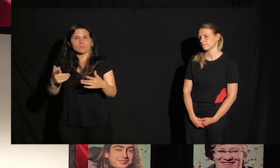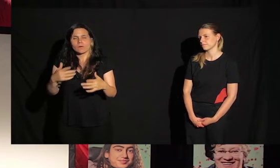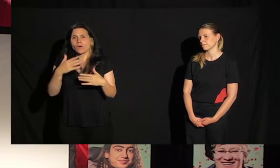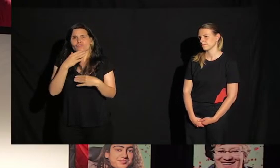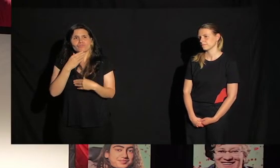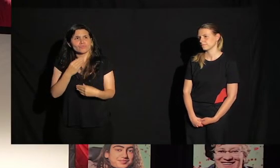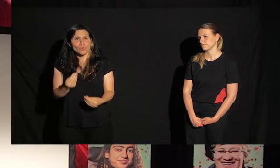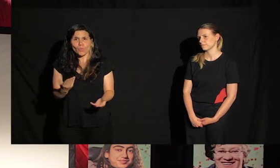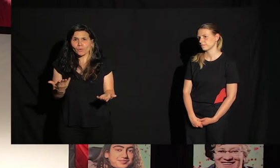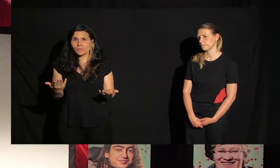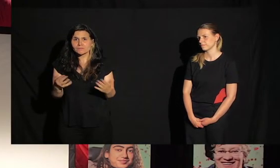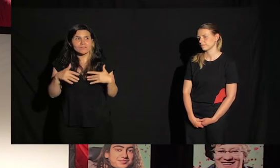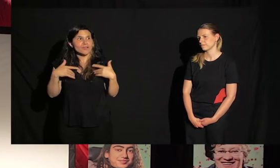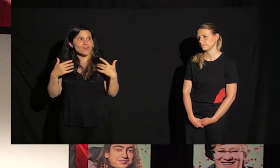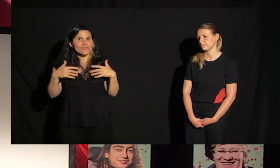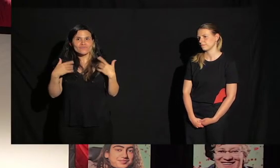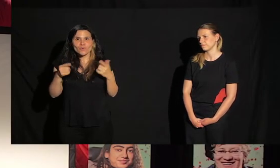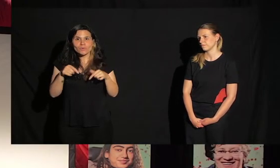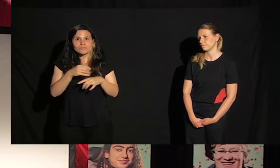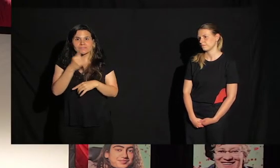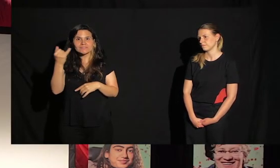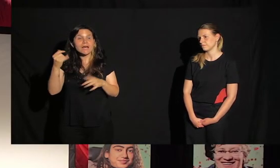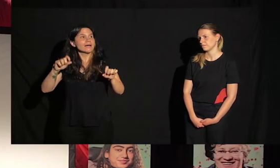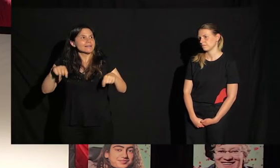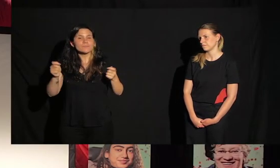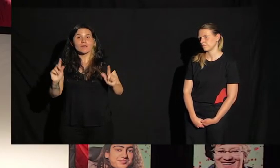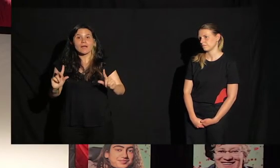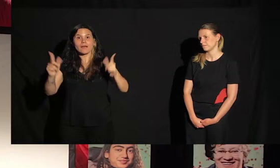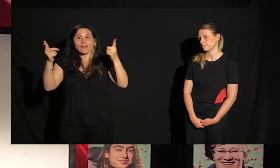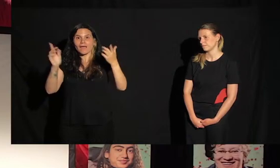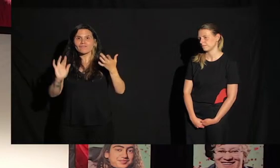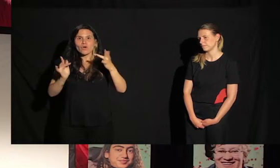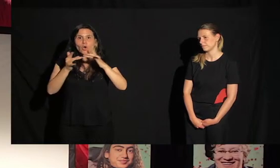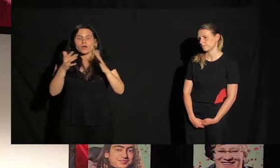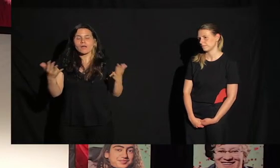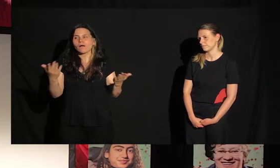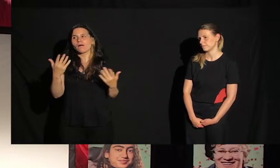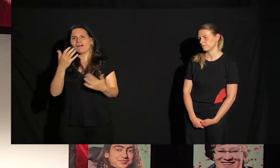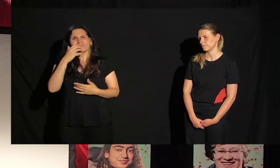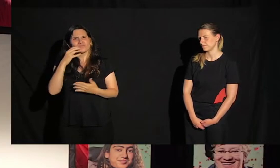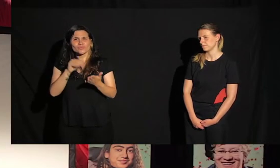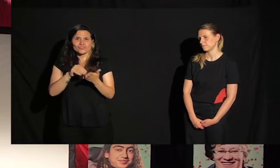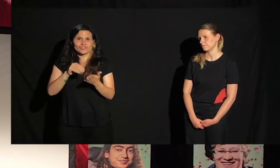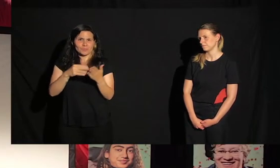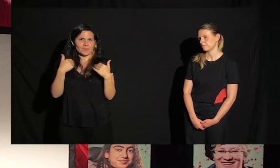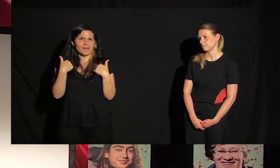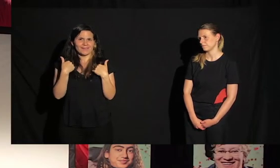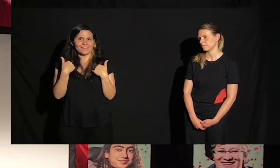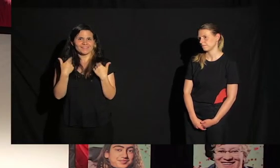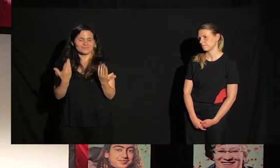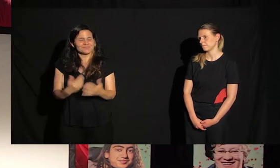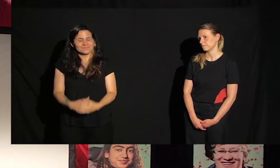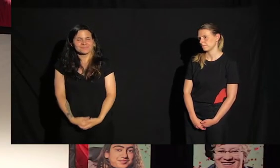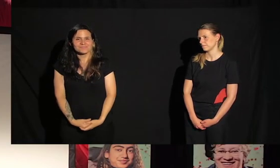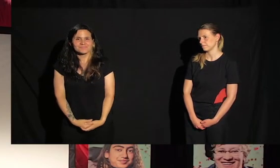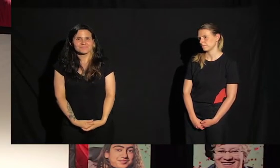gefreut, als ich gehört habe, dass es dieses Jahr einen Livestream gibt und dachte, hey, da habe ich doch mal wieder Lust drauf, da mache ich wieder